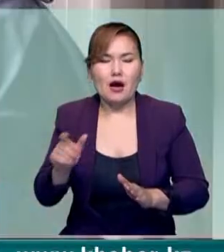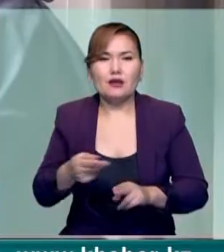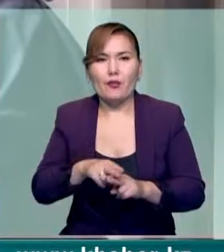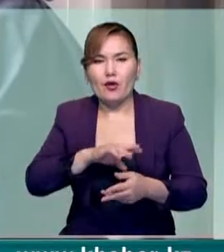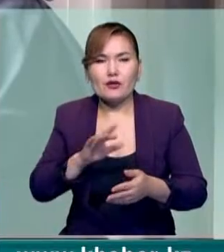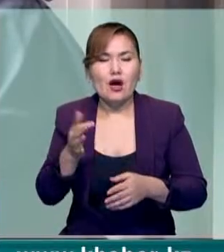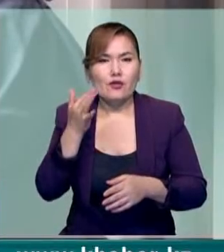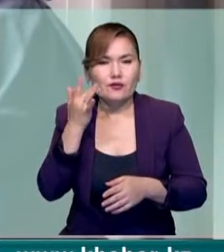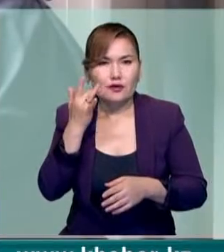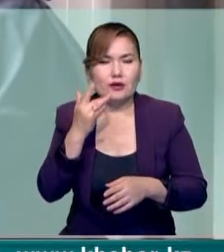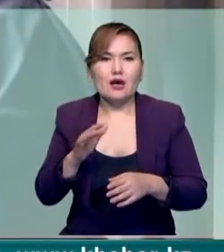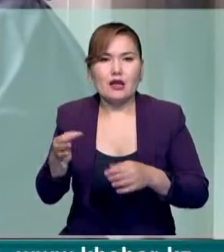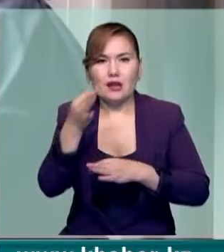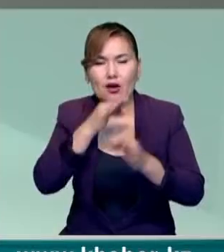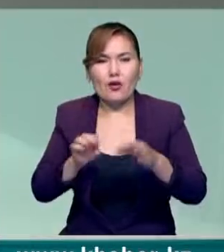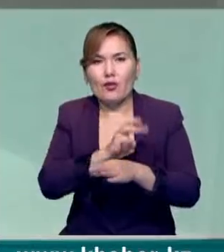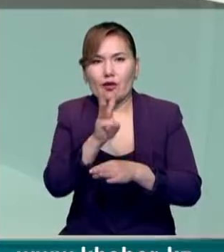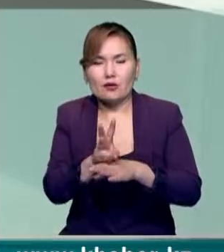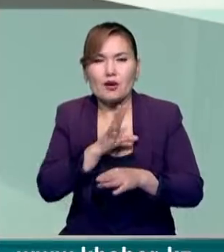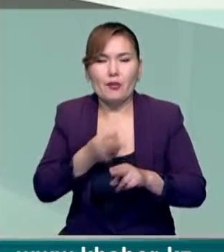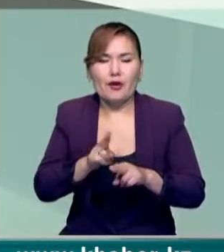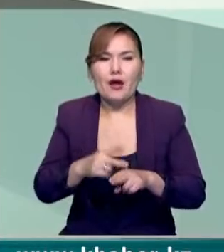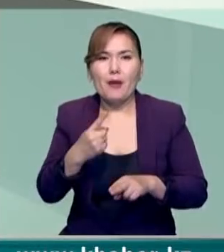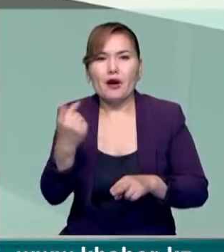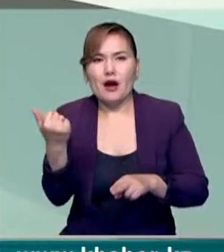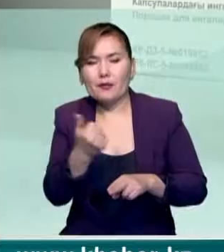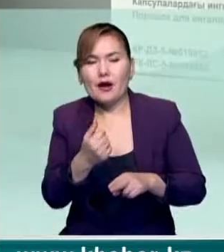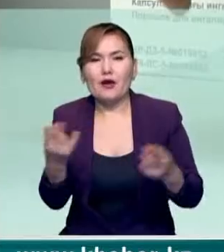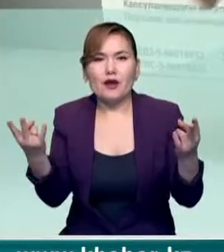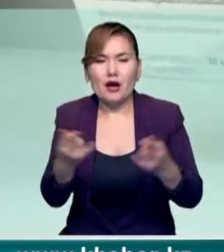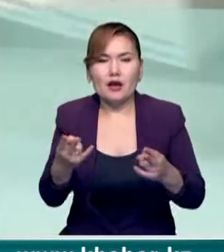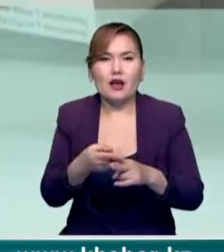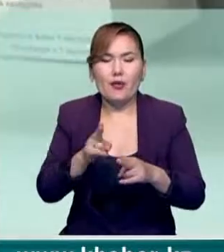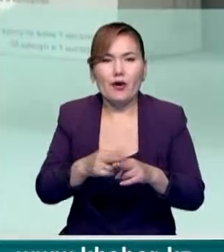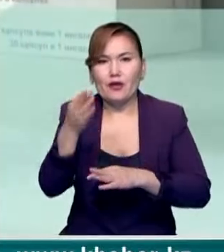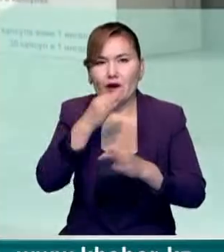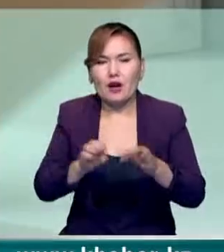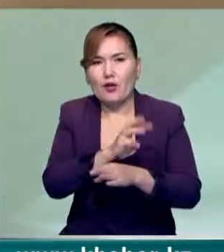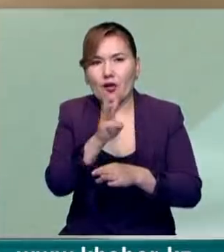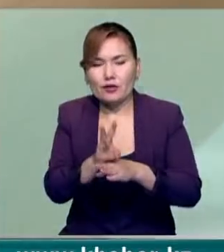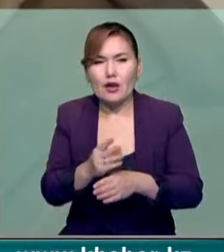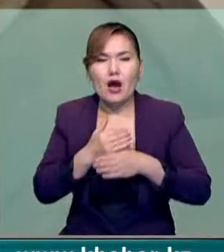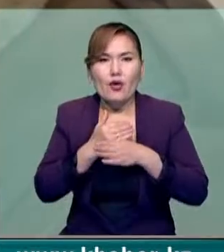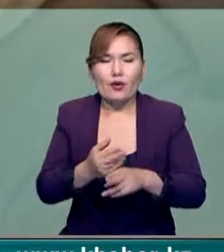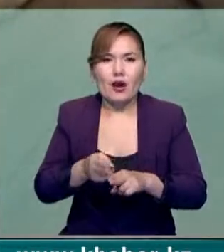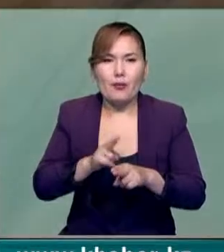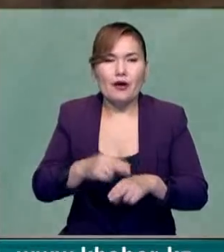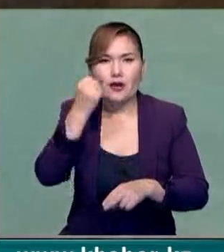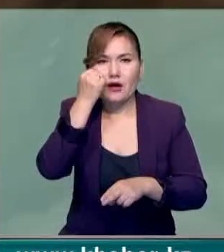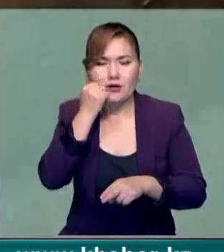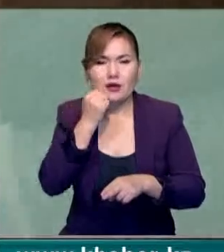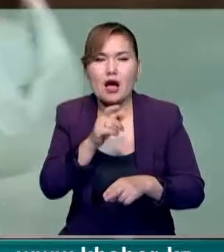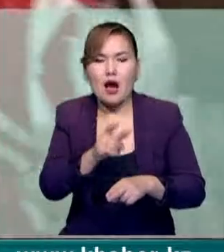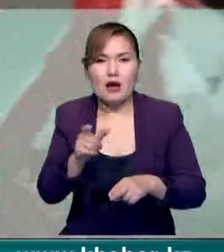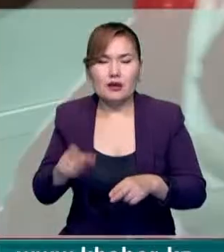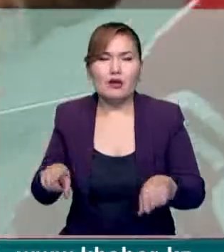беріліп келеді. Ал науқастардан қатары көбейсе, бір апта ішінде қажетті дәрі-дәрмекпен қамту жолға қойылған. Қолдауға мұқтаж егде жастағы азаматтарға